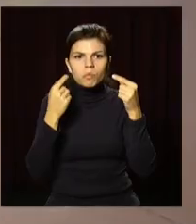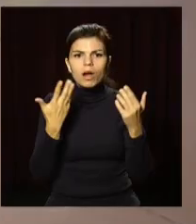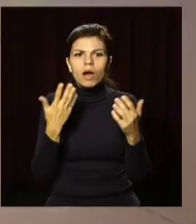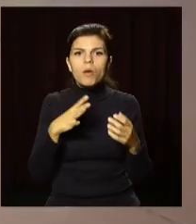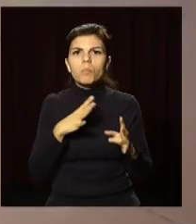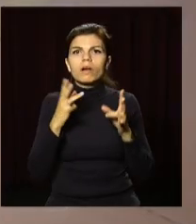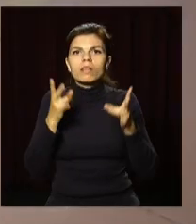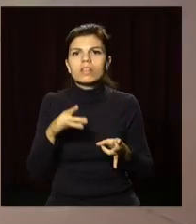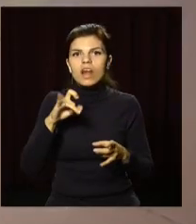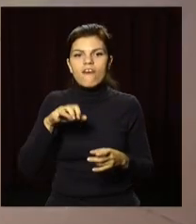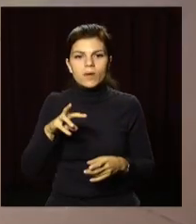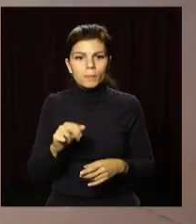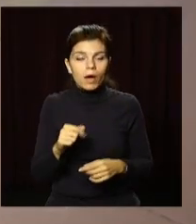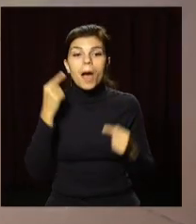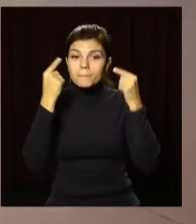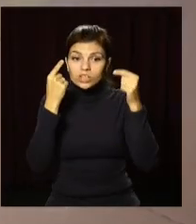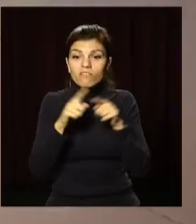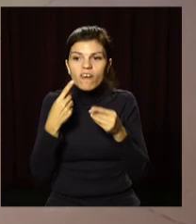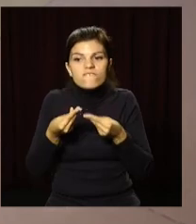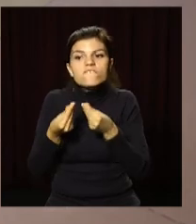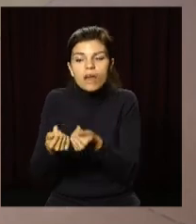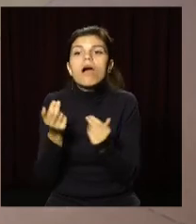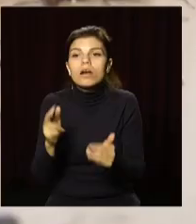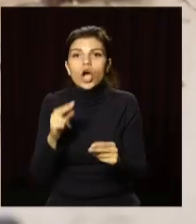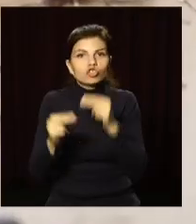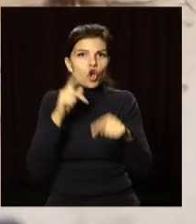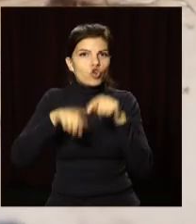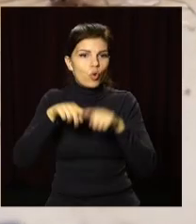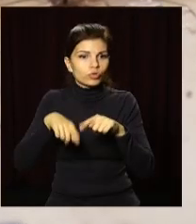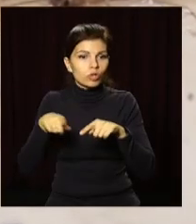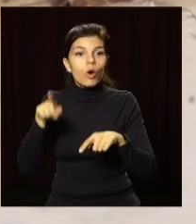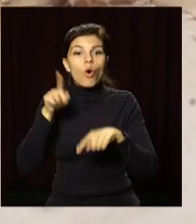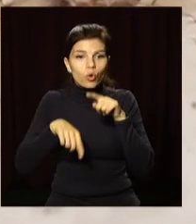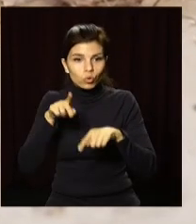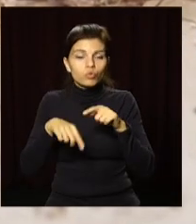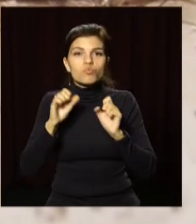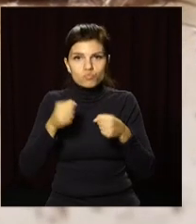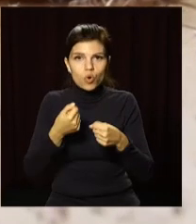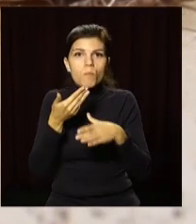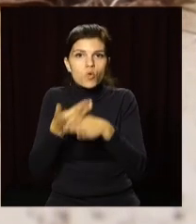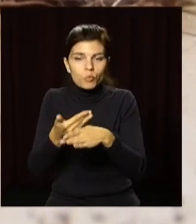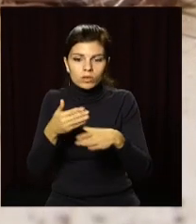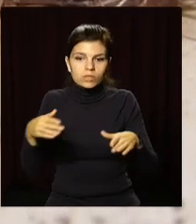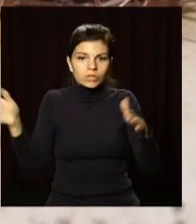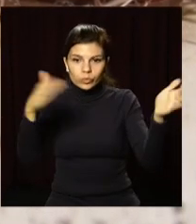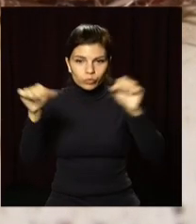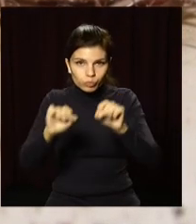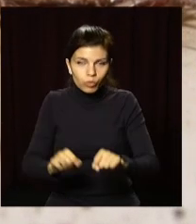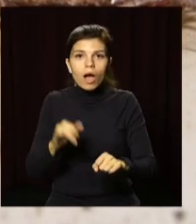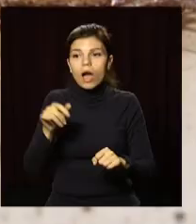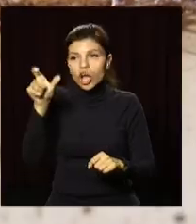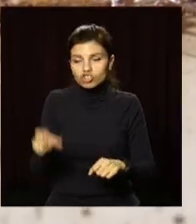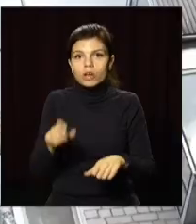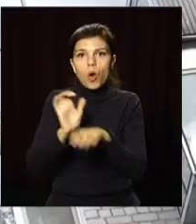травма. Фахівці радять вплинути на такого сусіда за допомогою родичів. Вони допоможуть спекатись мотлоху та відправлять хворого на